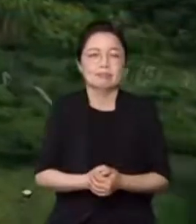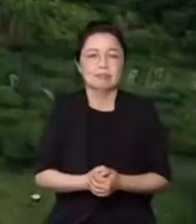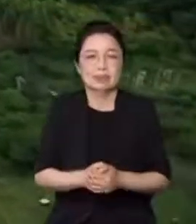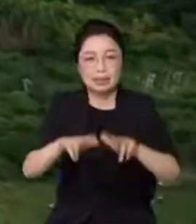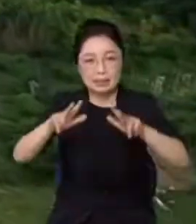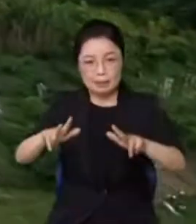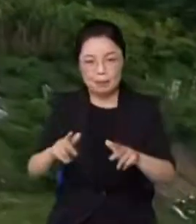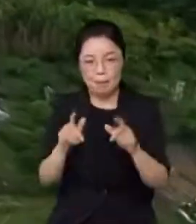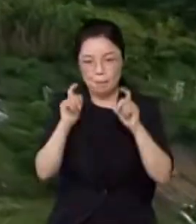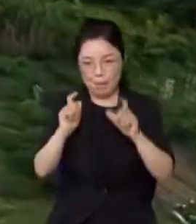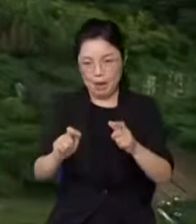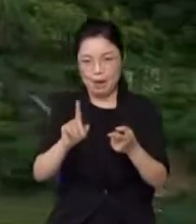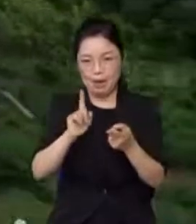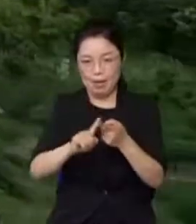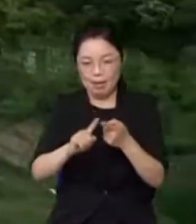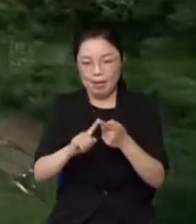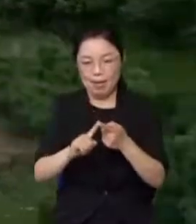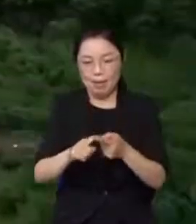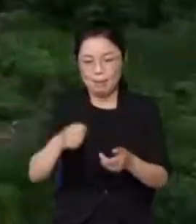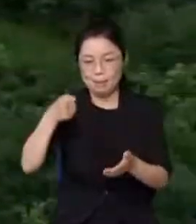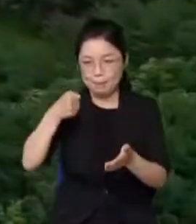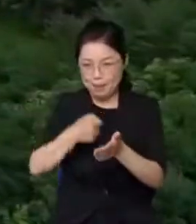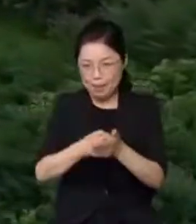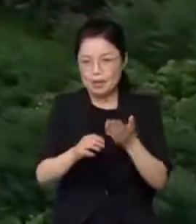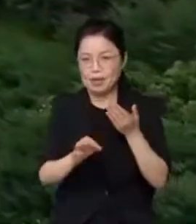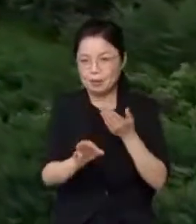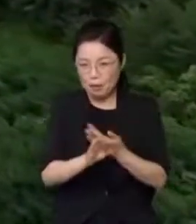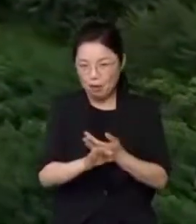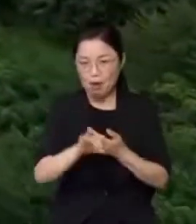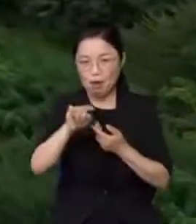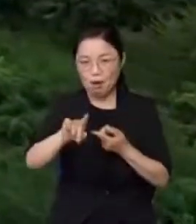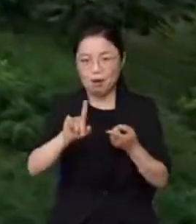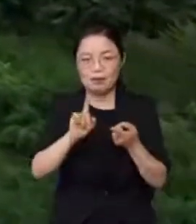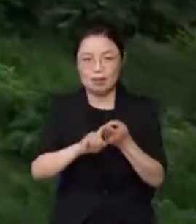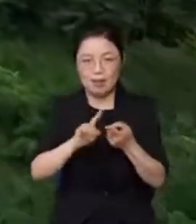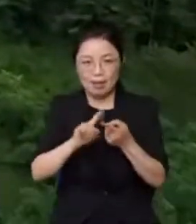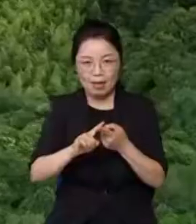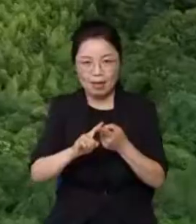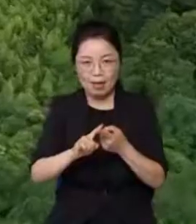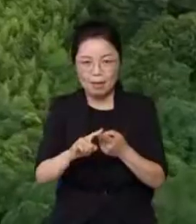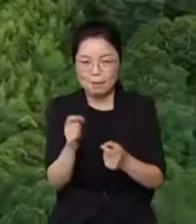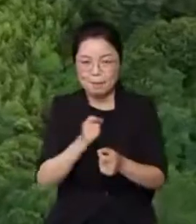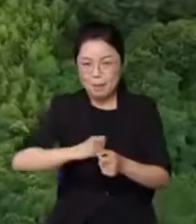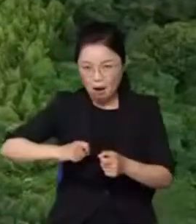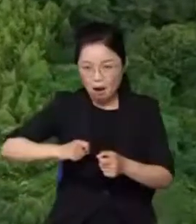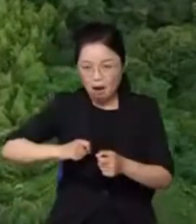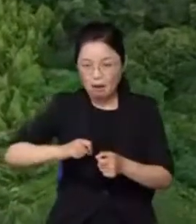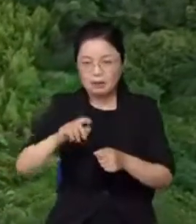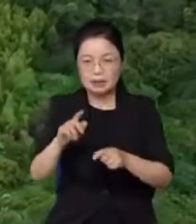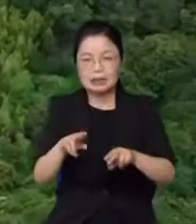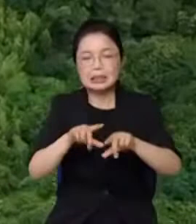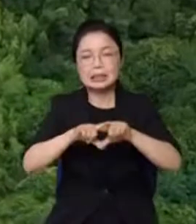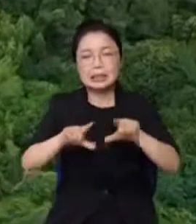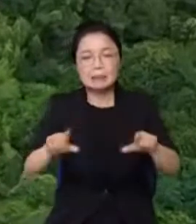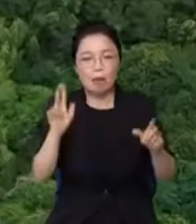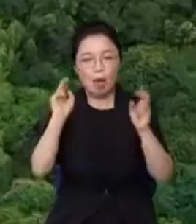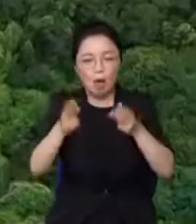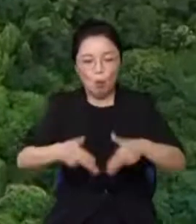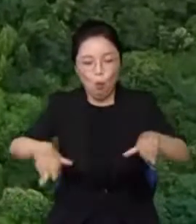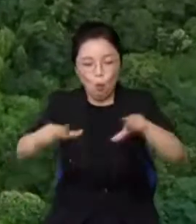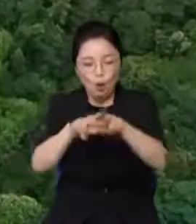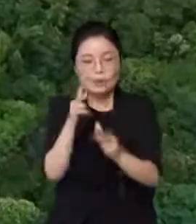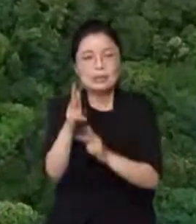이번 판결이 대법원에서 확정되면 왕복 지구는 일몰 제시하는 넘긴 탓에 공원 지정이 해제될 민감 공원 사업은 무산되고